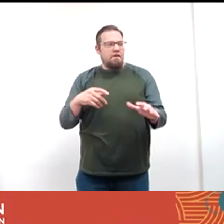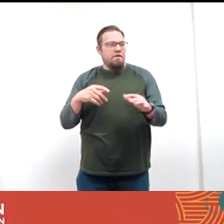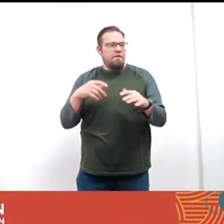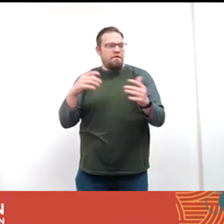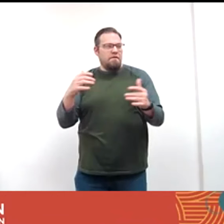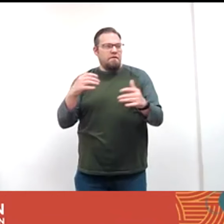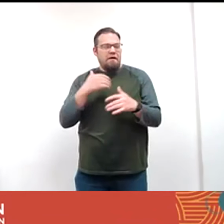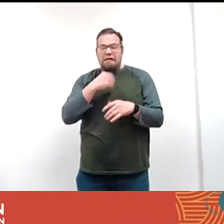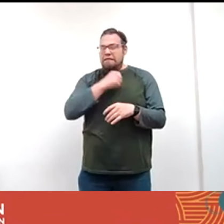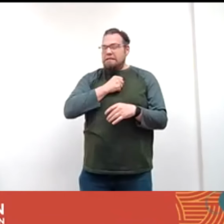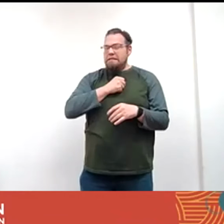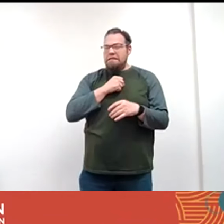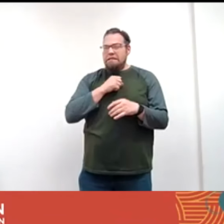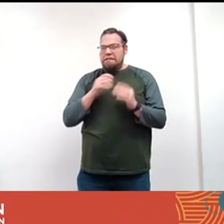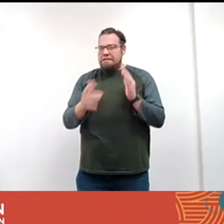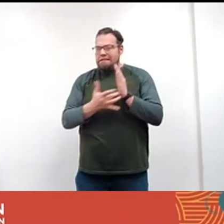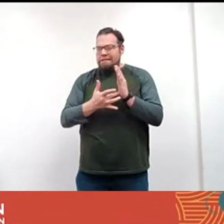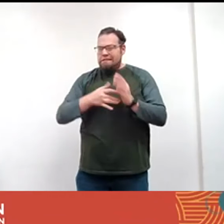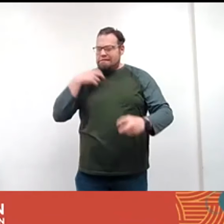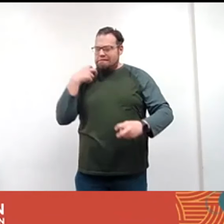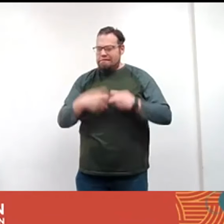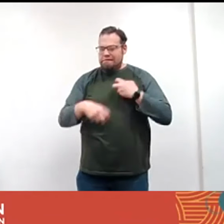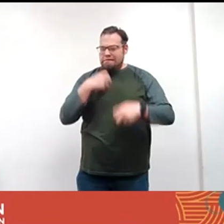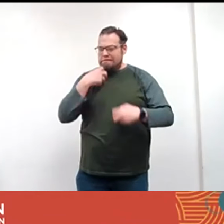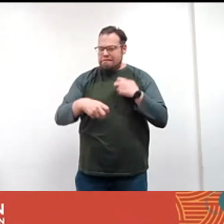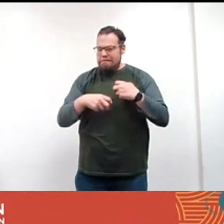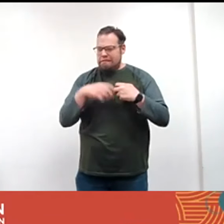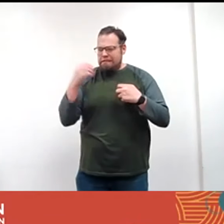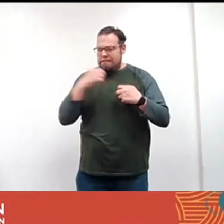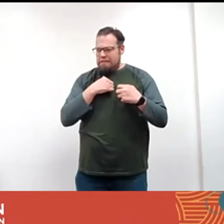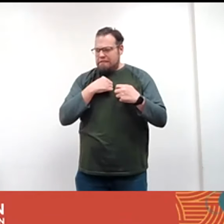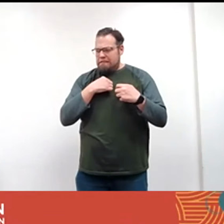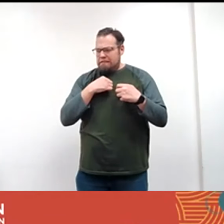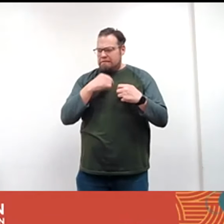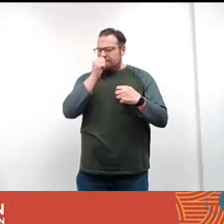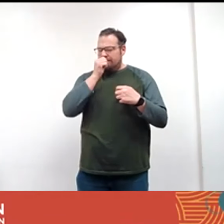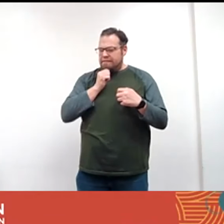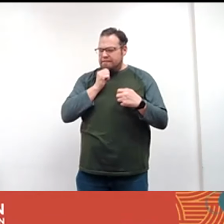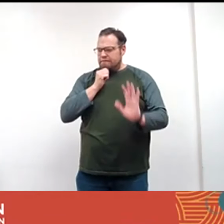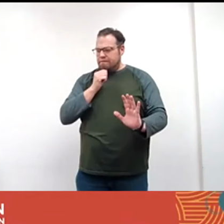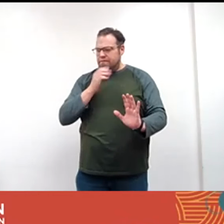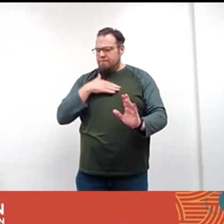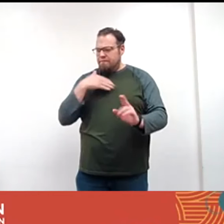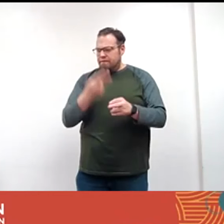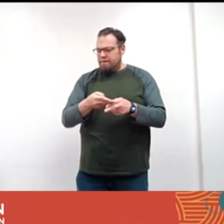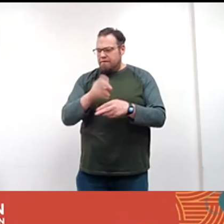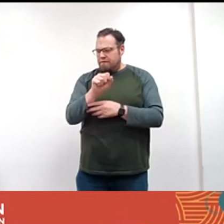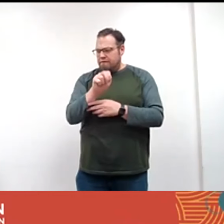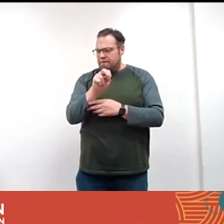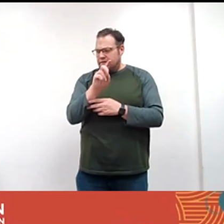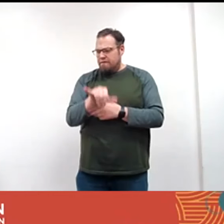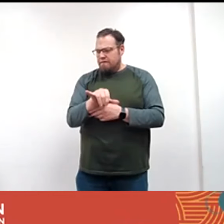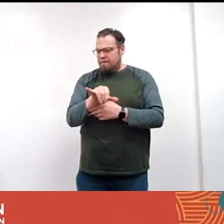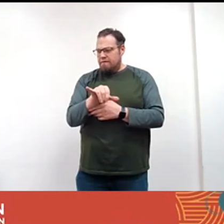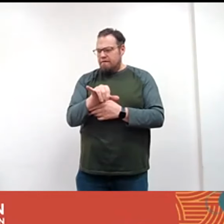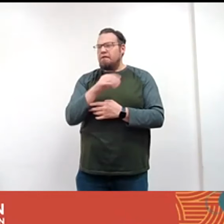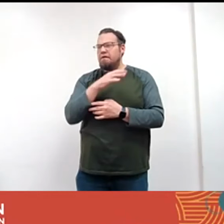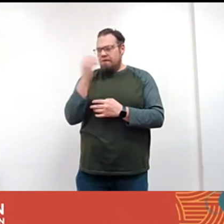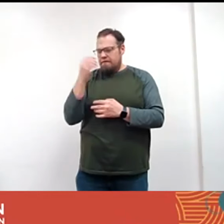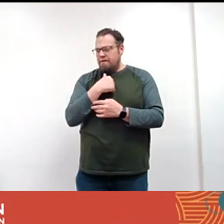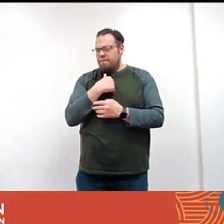So sorry. Technical difficulties and I think you're being patient. But my name. أنا آسفة جدا للصعوبات